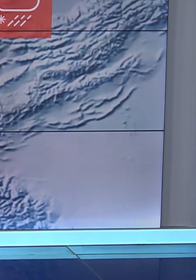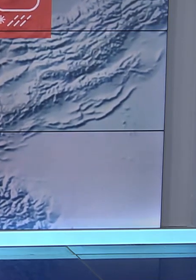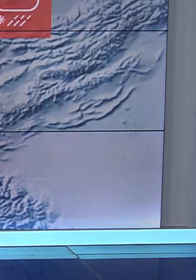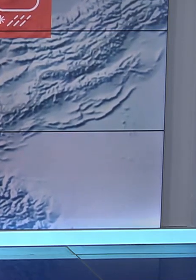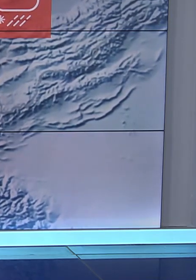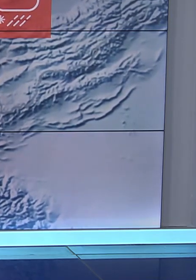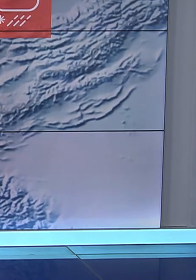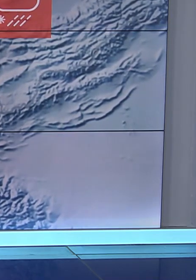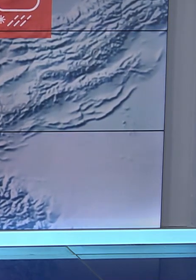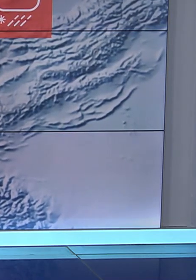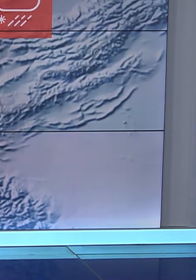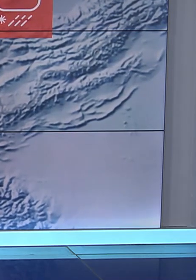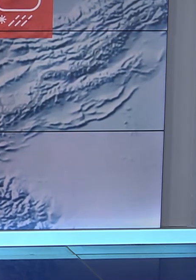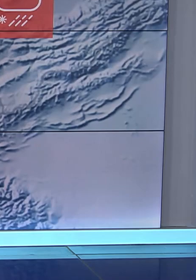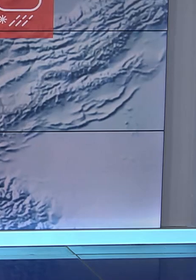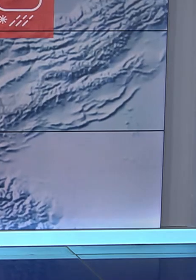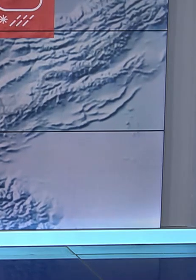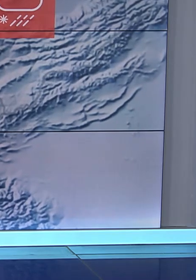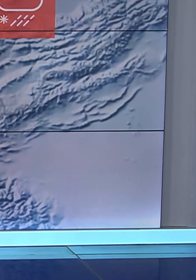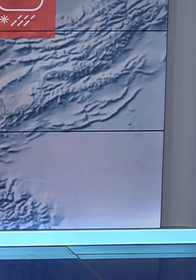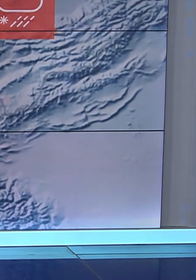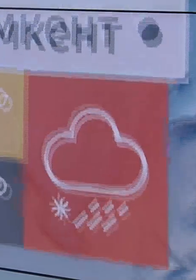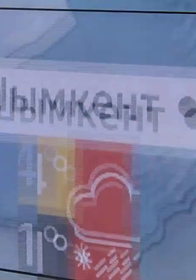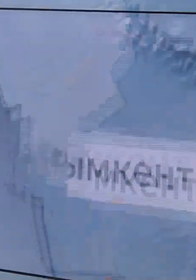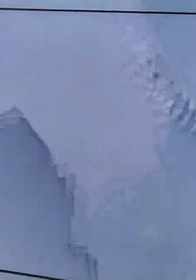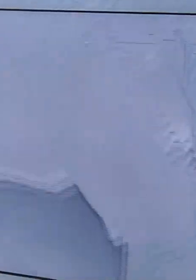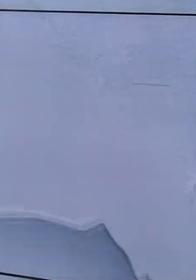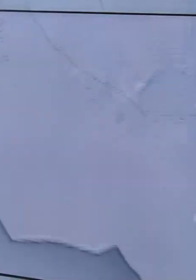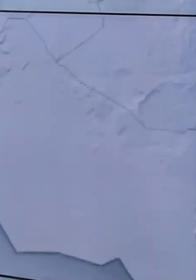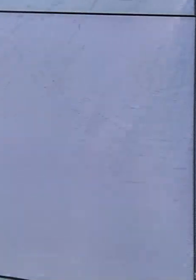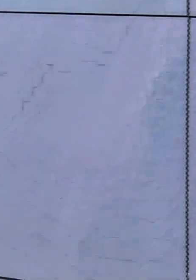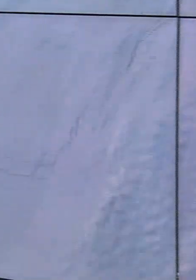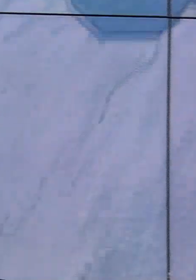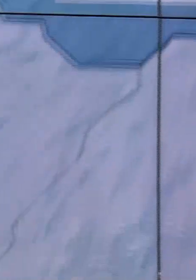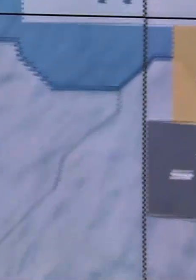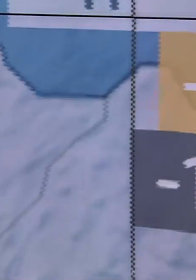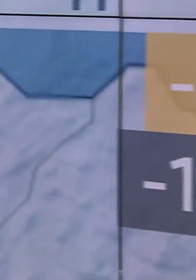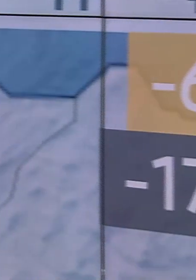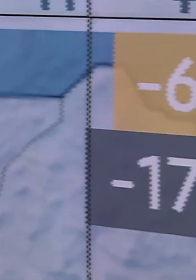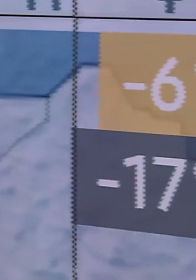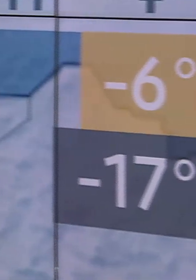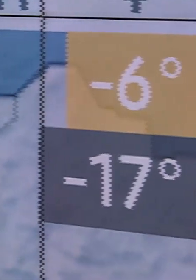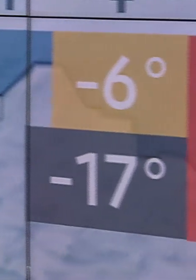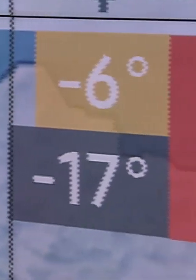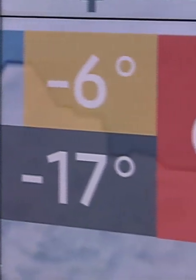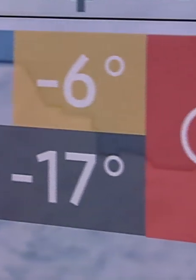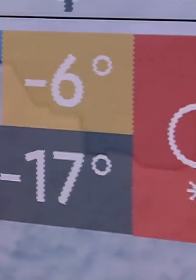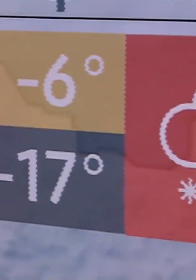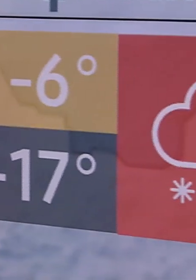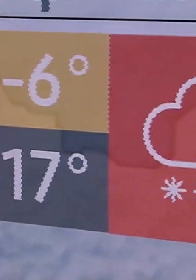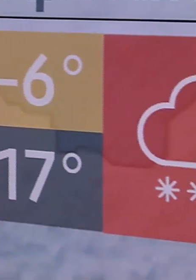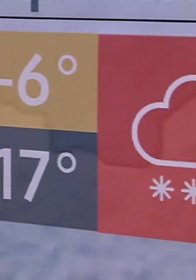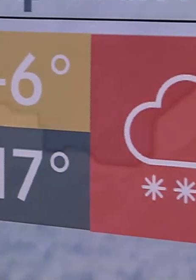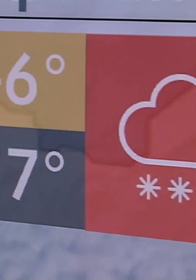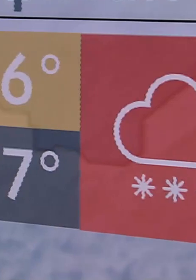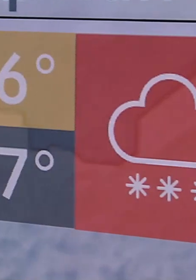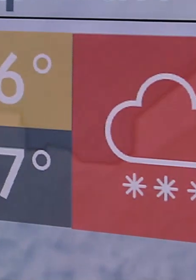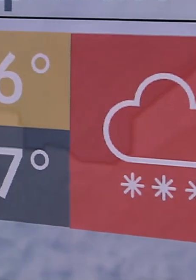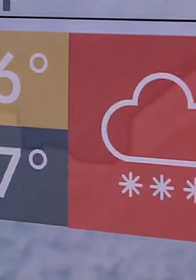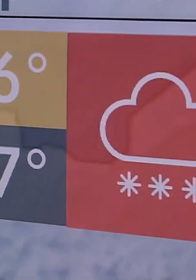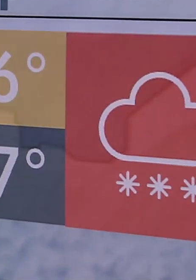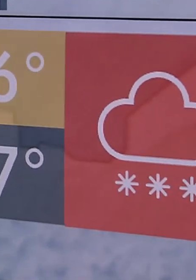2, түнде минус 1 градусты көрсетеді. Нұр-Сұлтанда қар жауады, ауа температурасы күндіз 0-6, түнде 17